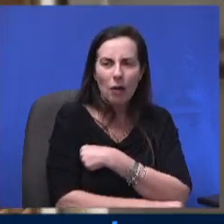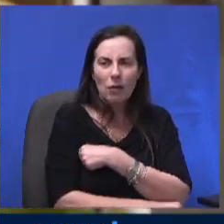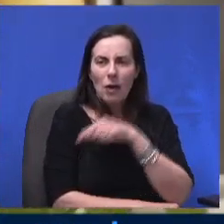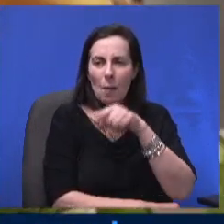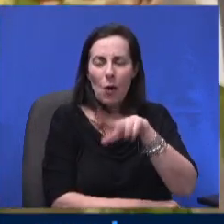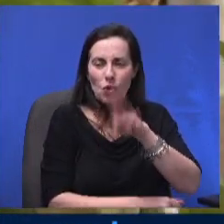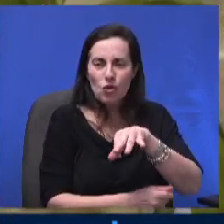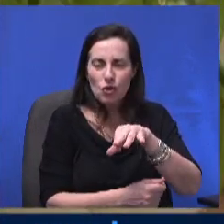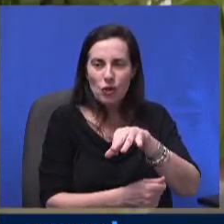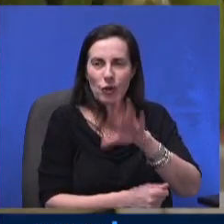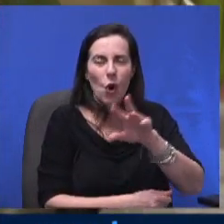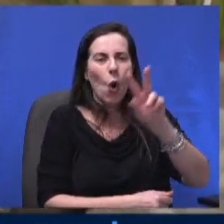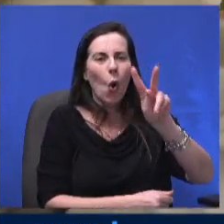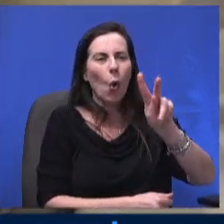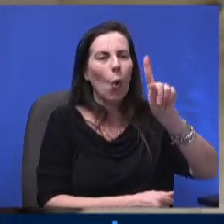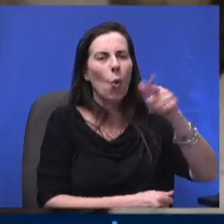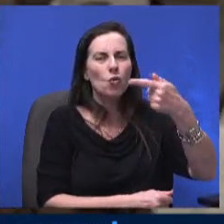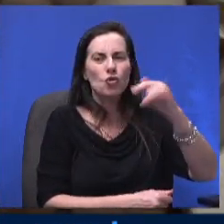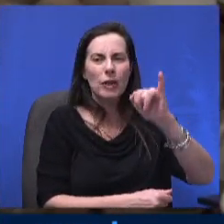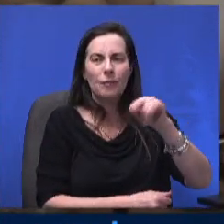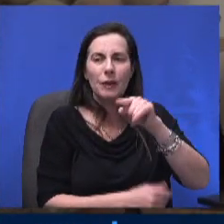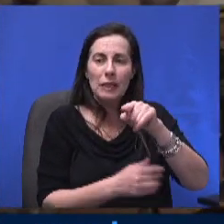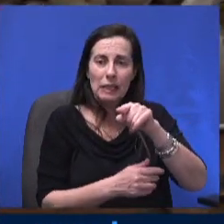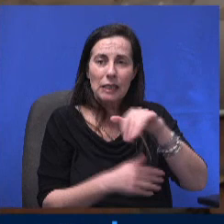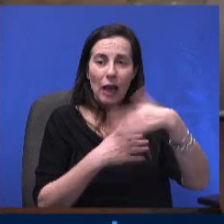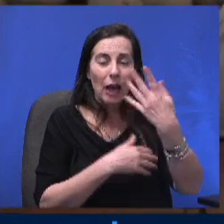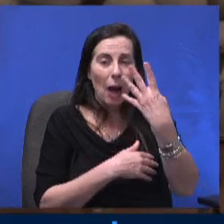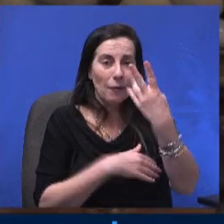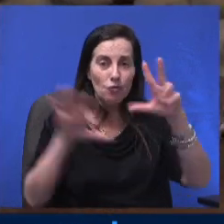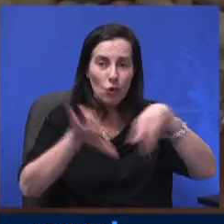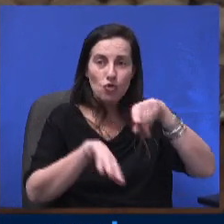קוג'י, ובסוף זה מה שיוצא אחרי 48 שעות.